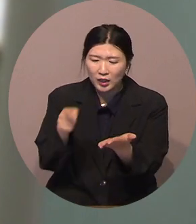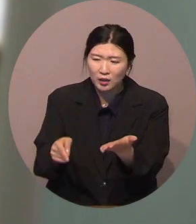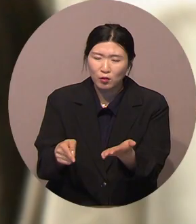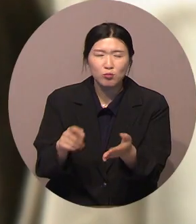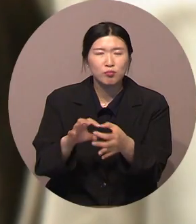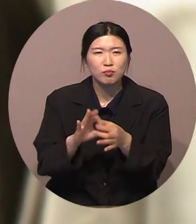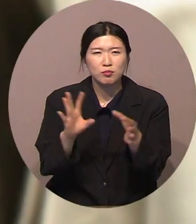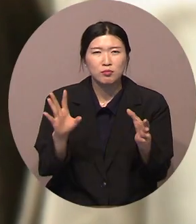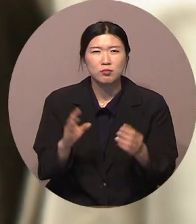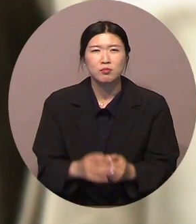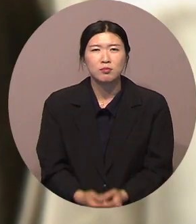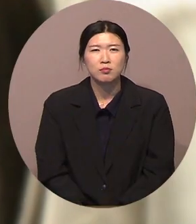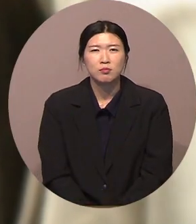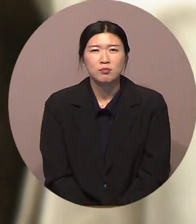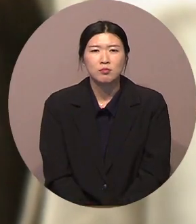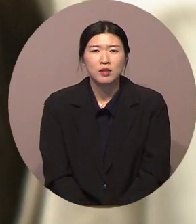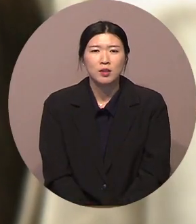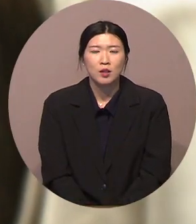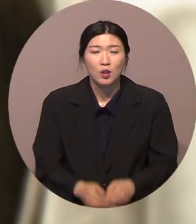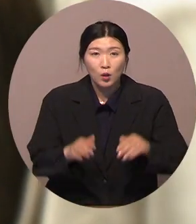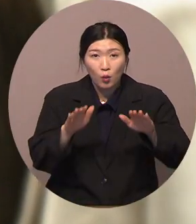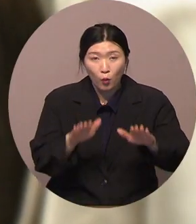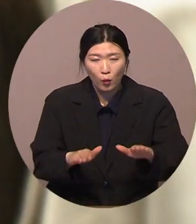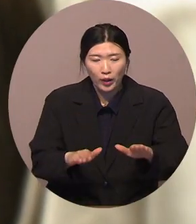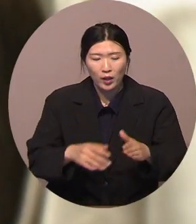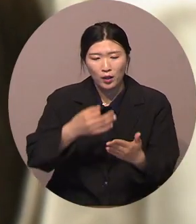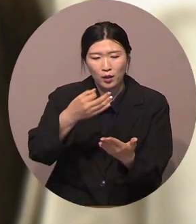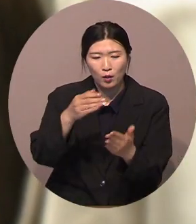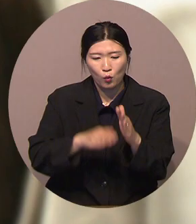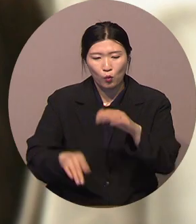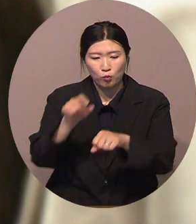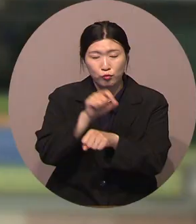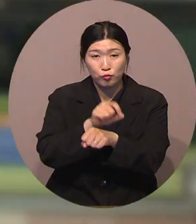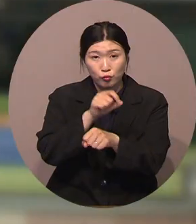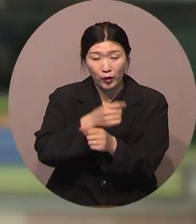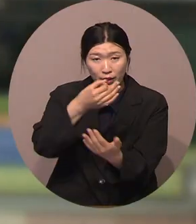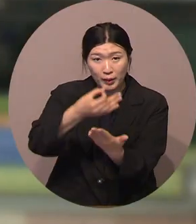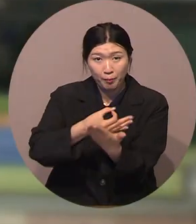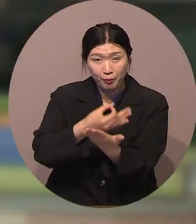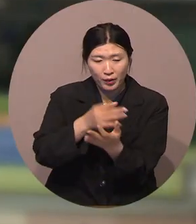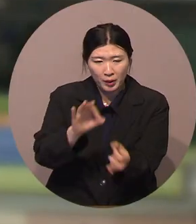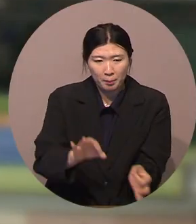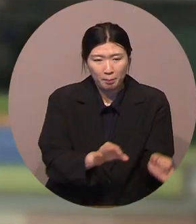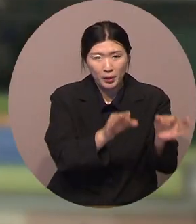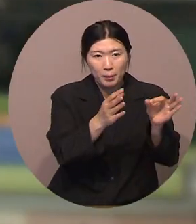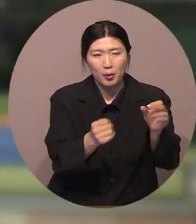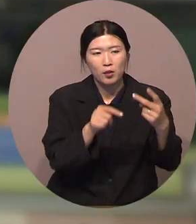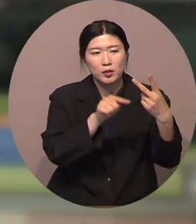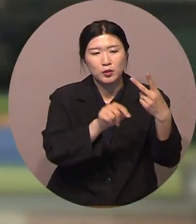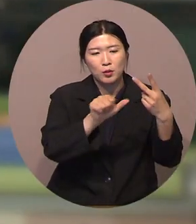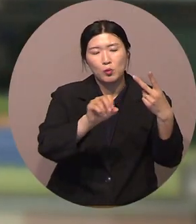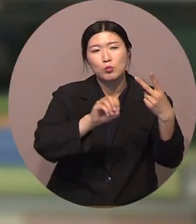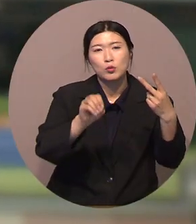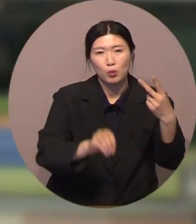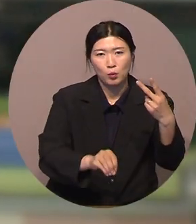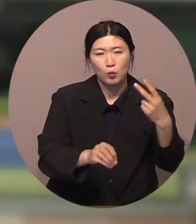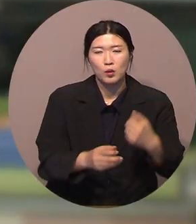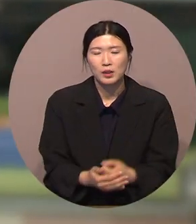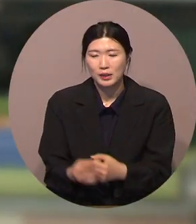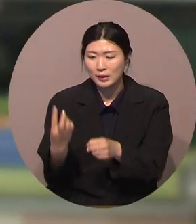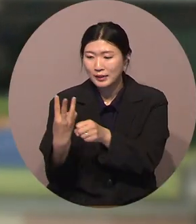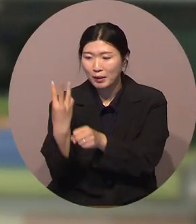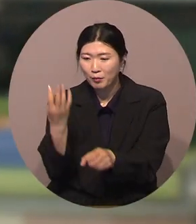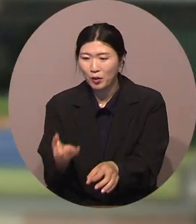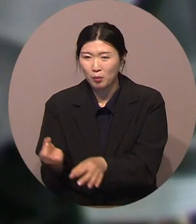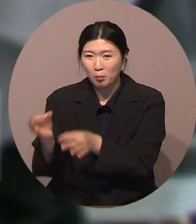무관하지 않습니다 올해 공무원 임금은 직급 구분 없이 2.5% 인상했습니다 지난